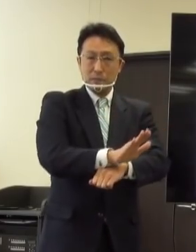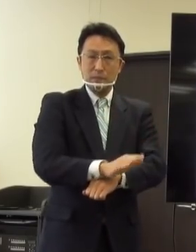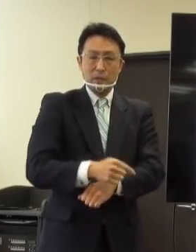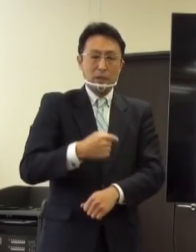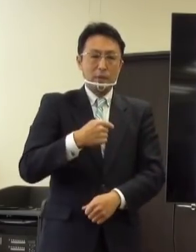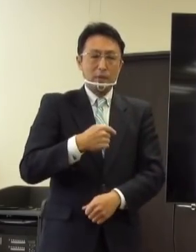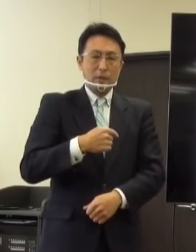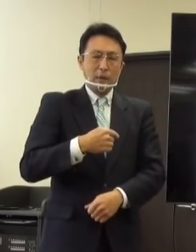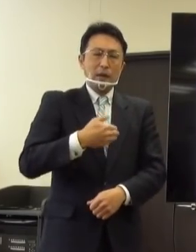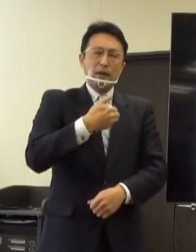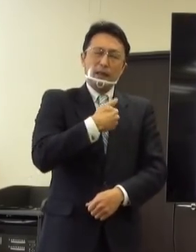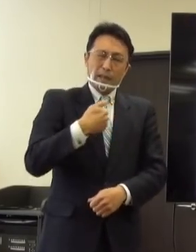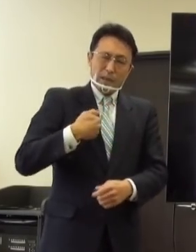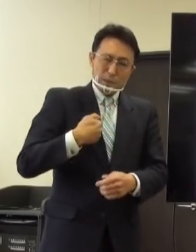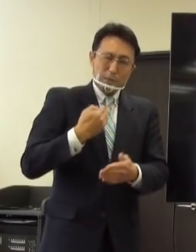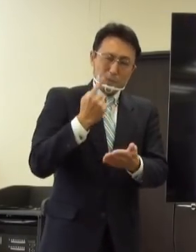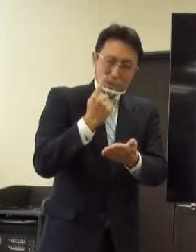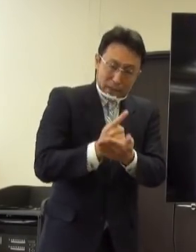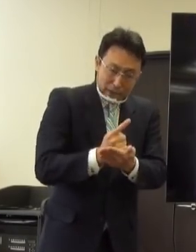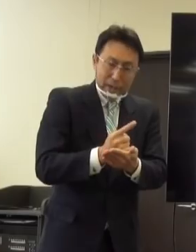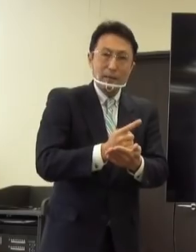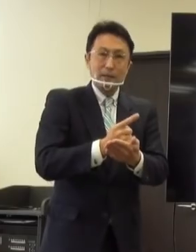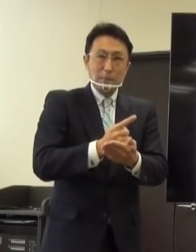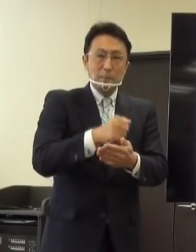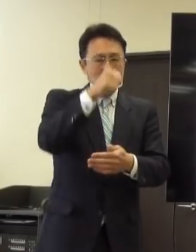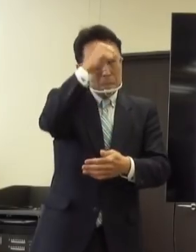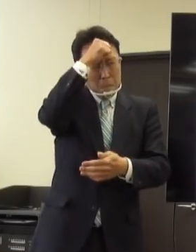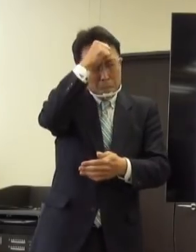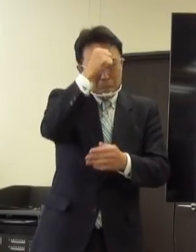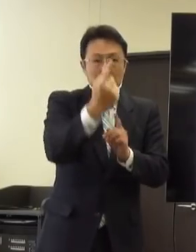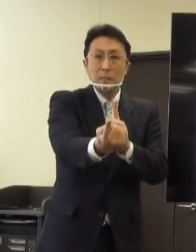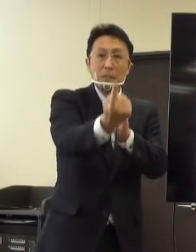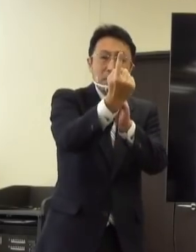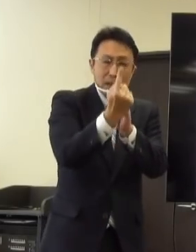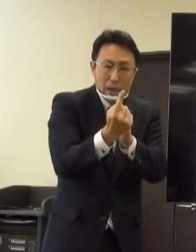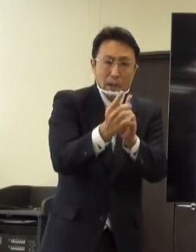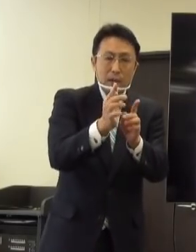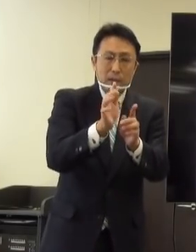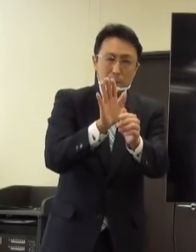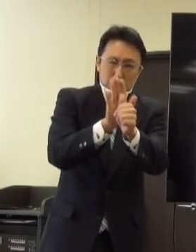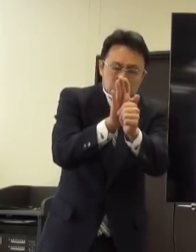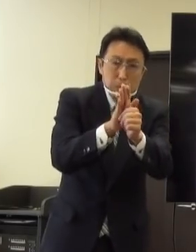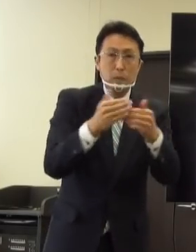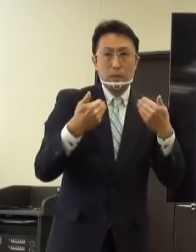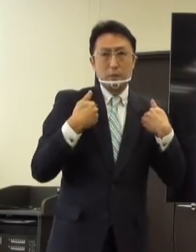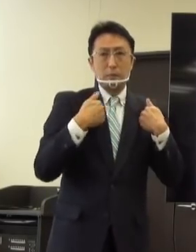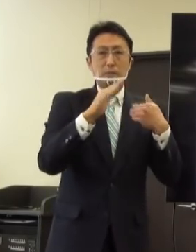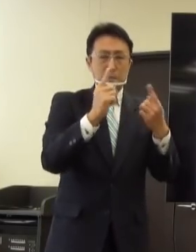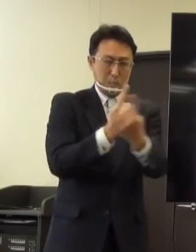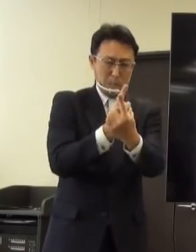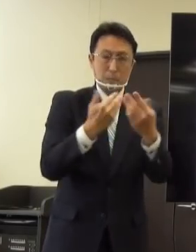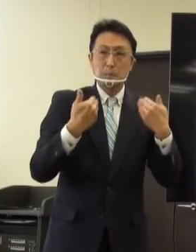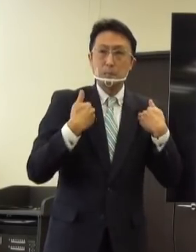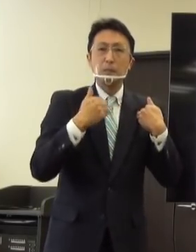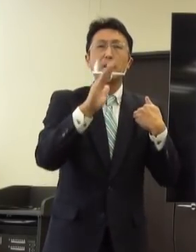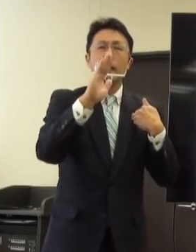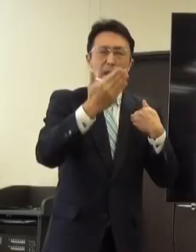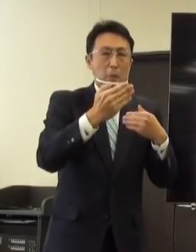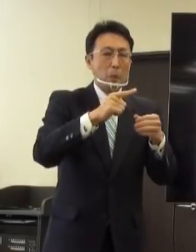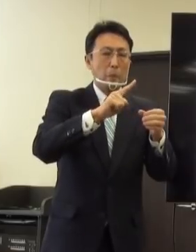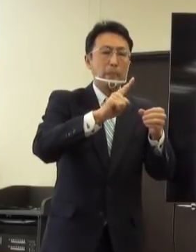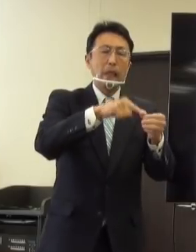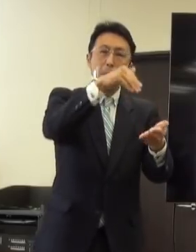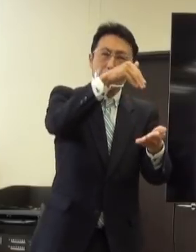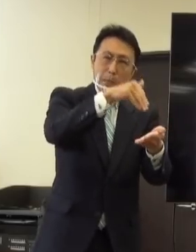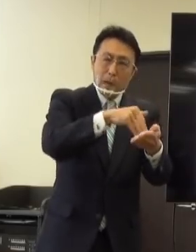厚い対応をお願いしておりますが、それでもやはり、年末は手薄になりがちであります。従いましてこの